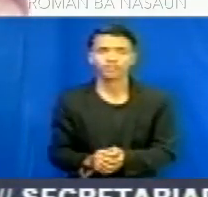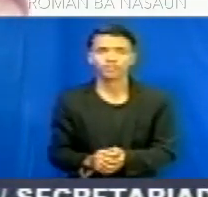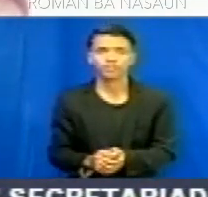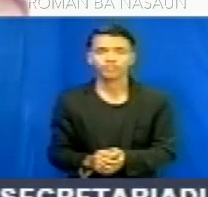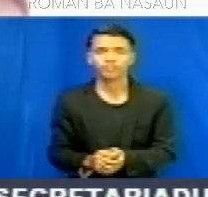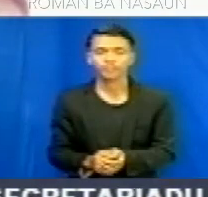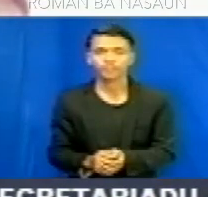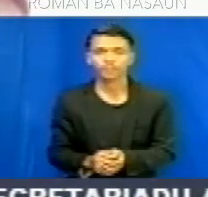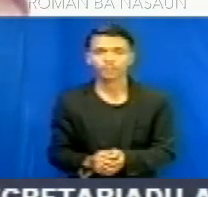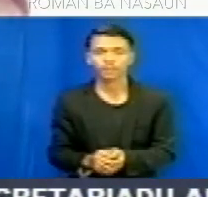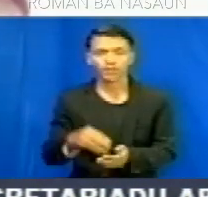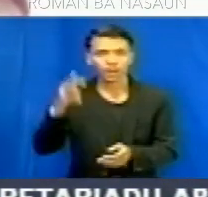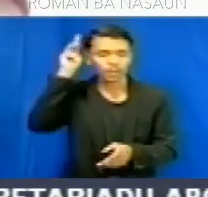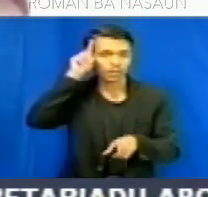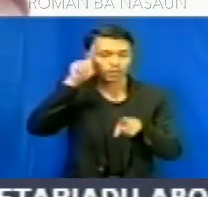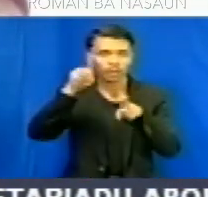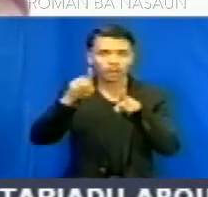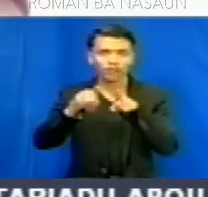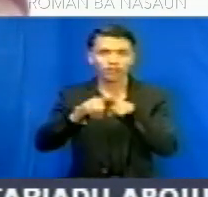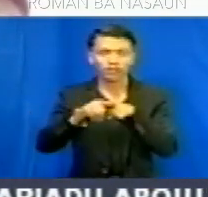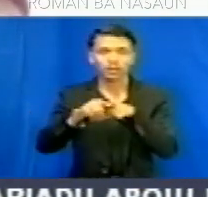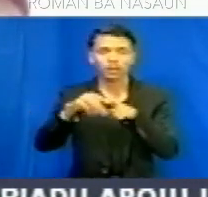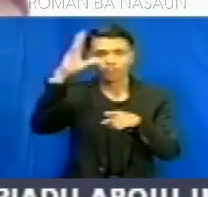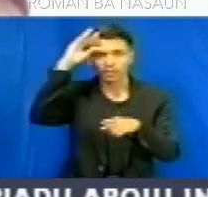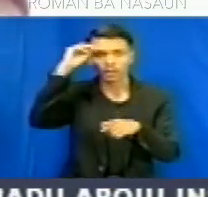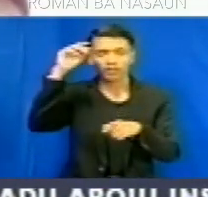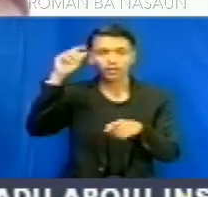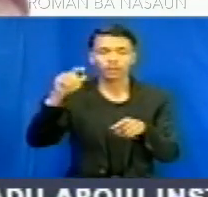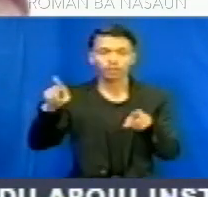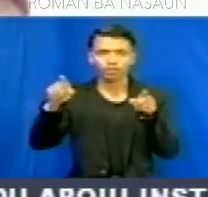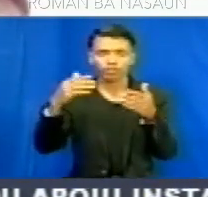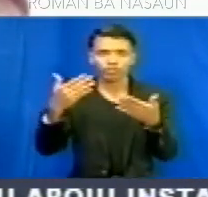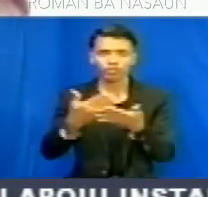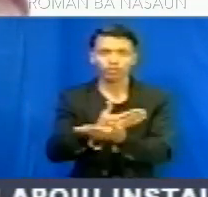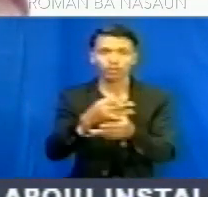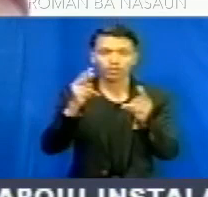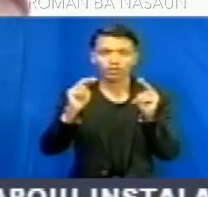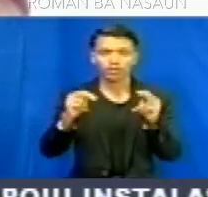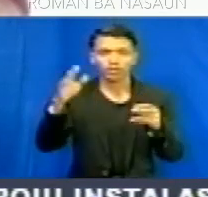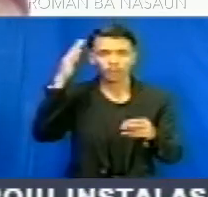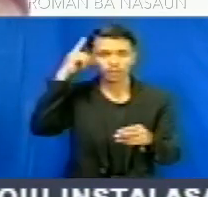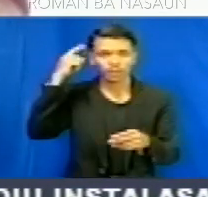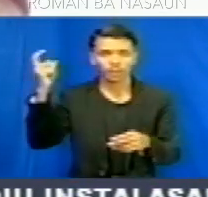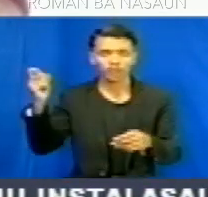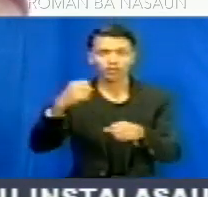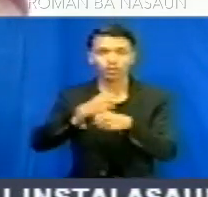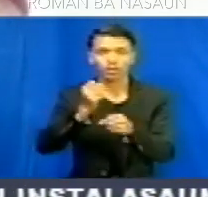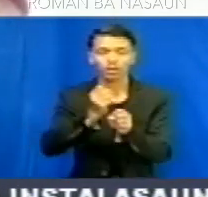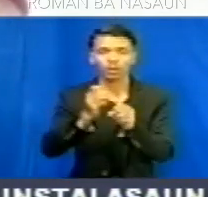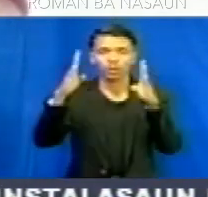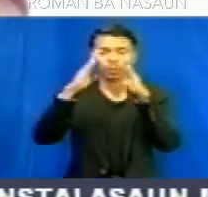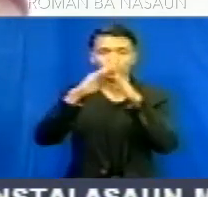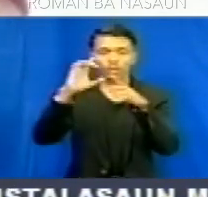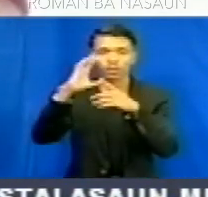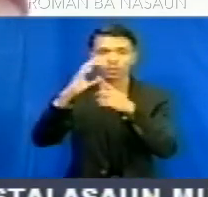maunra. Mau nggak aling ka mana ke mana pun atau metinnya amit enggak mehiona kata halu aminnya umalisa